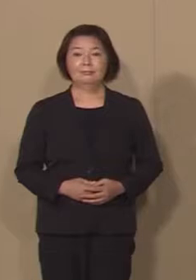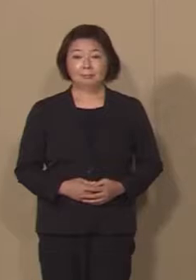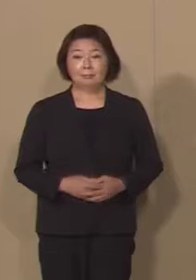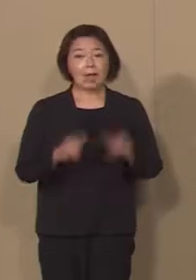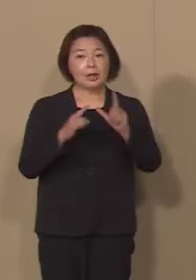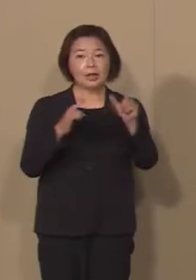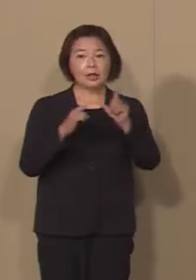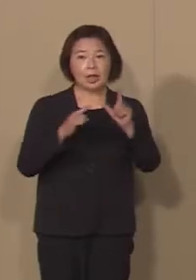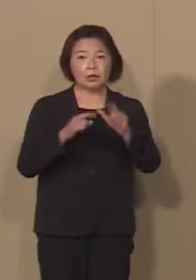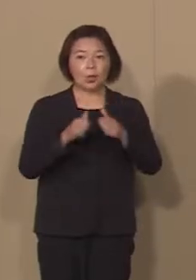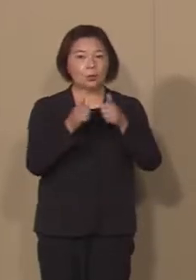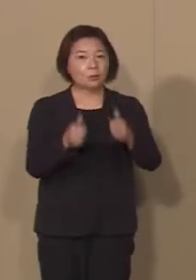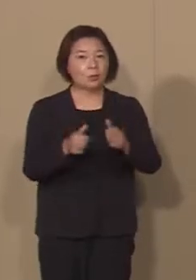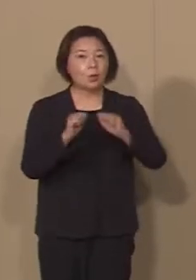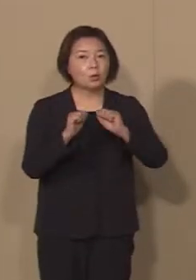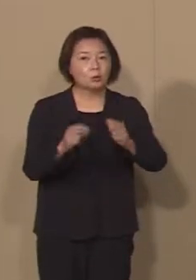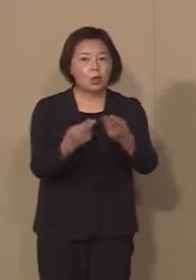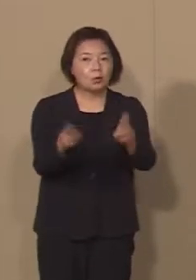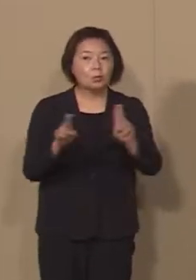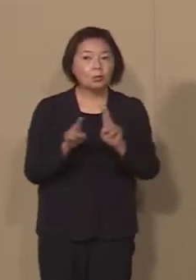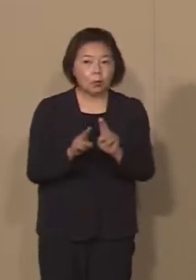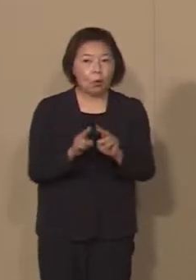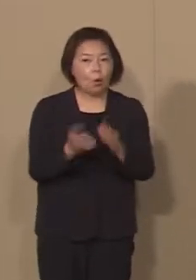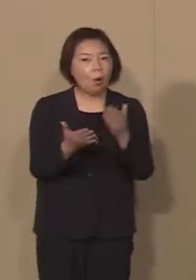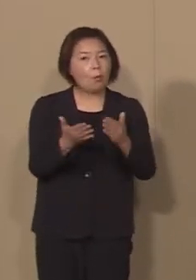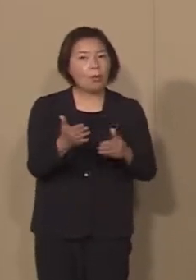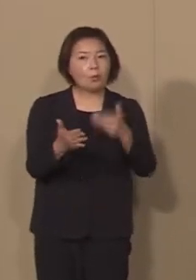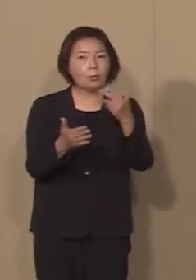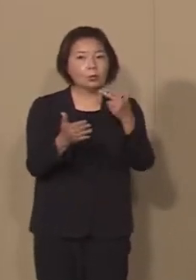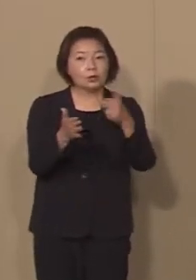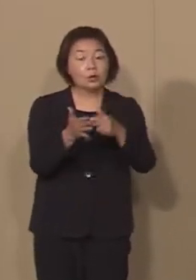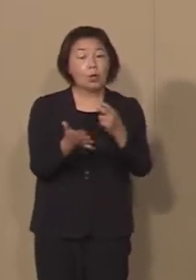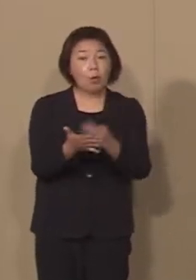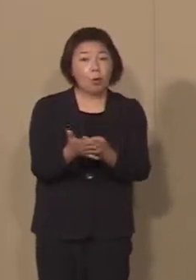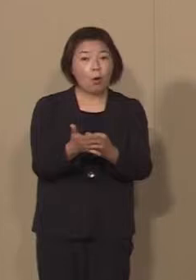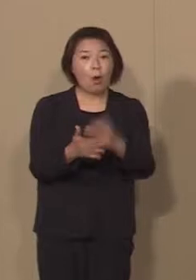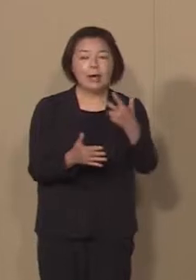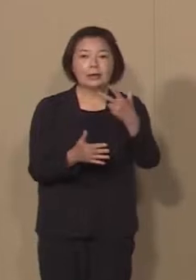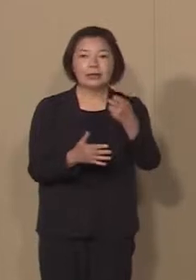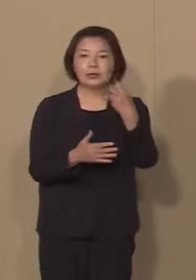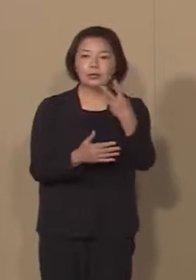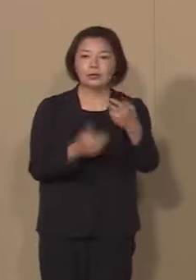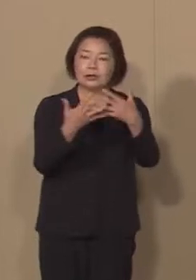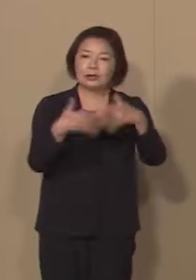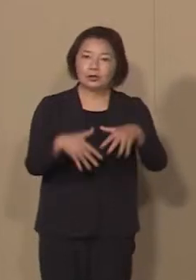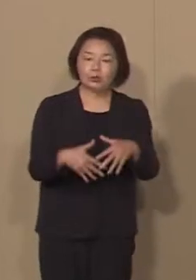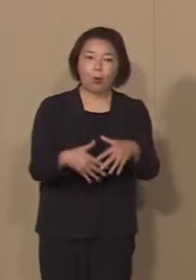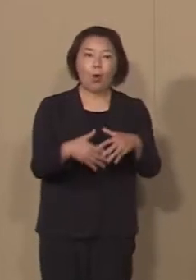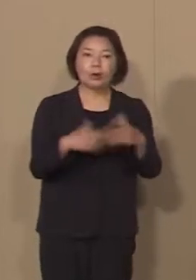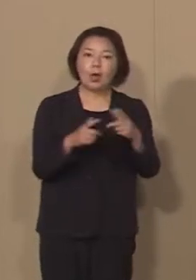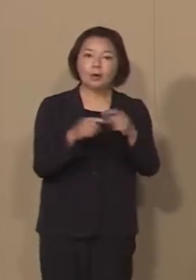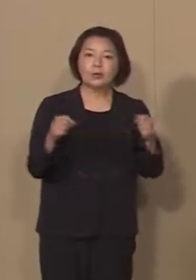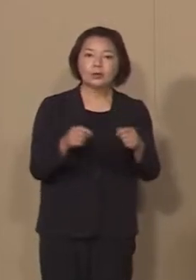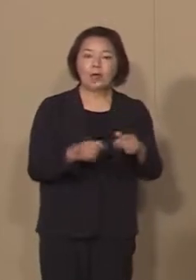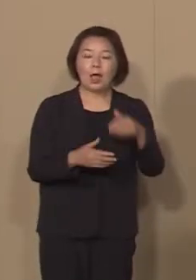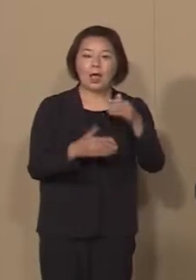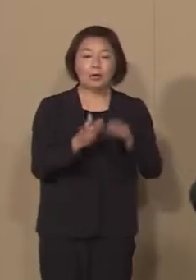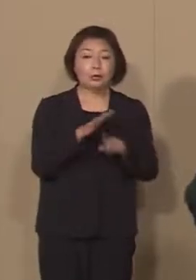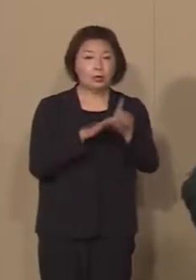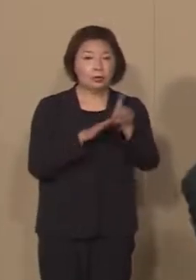nhk とサイバーしていると弁護士法72条違反でという名の国政政党党首立花隆と